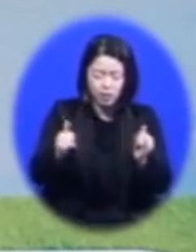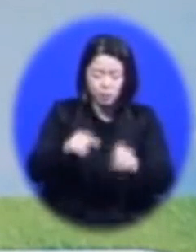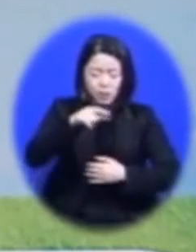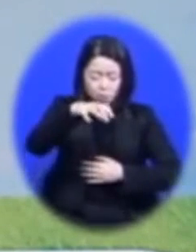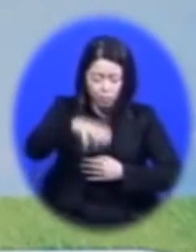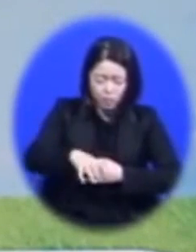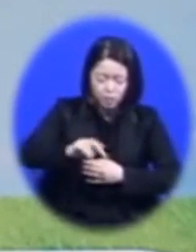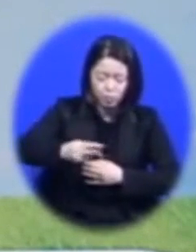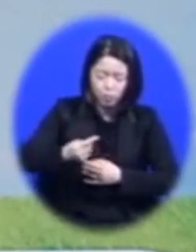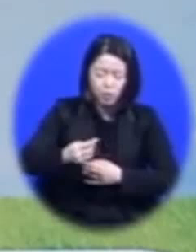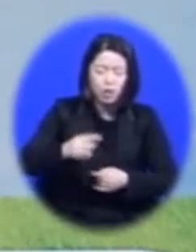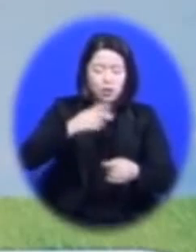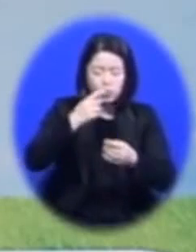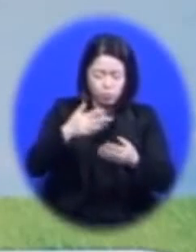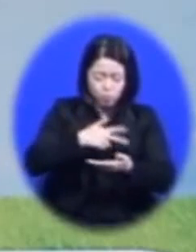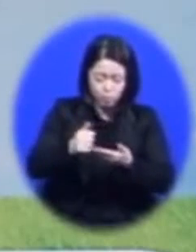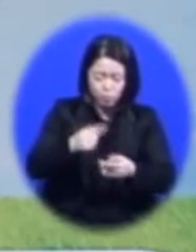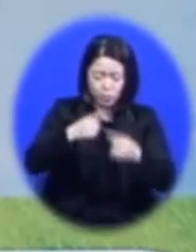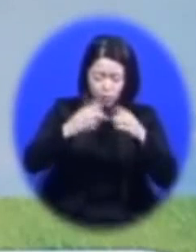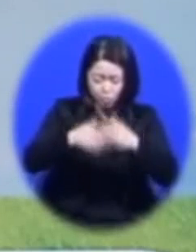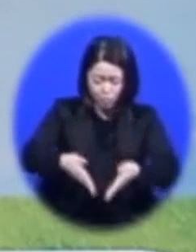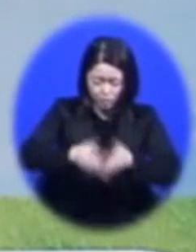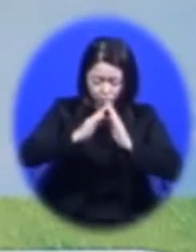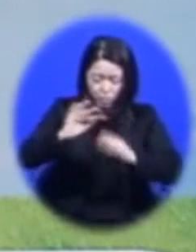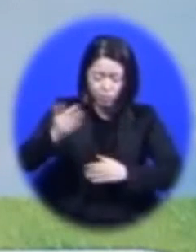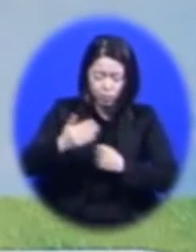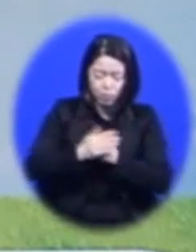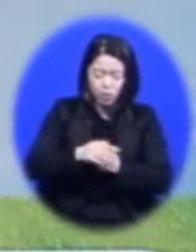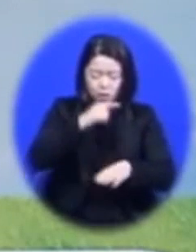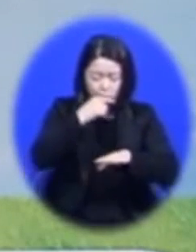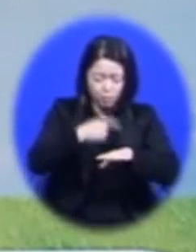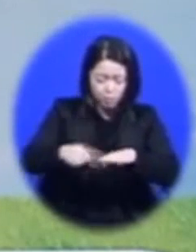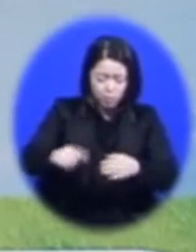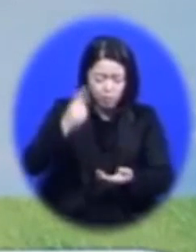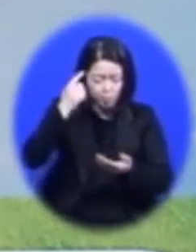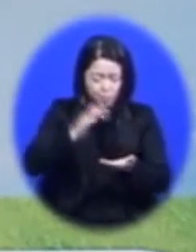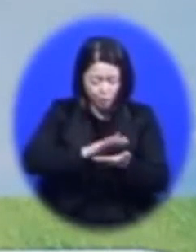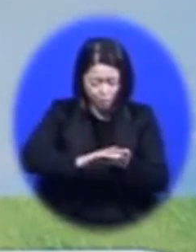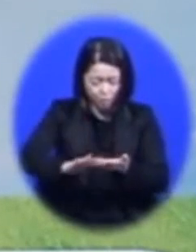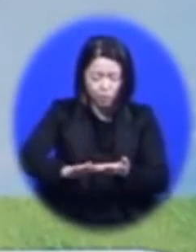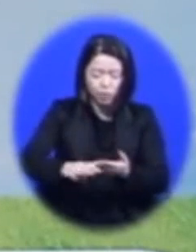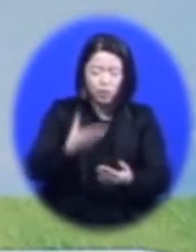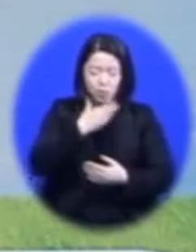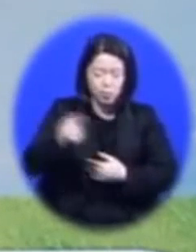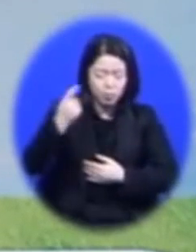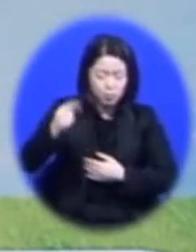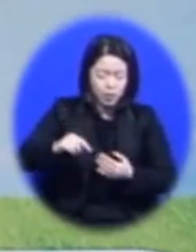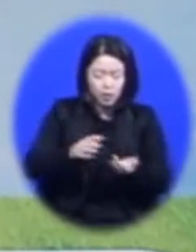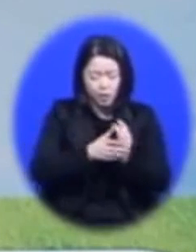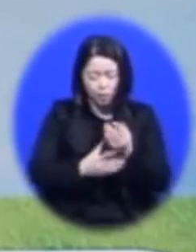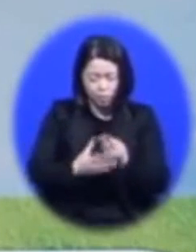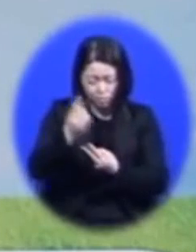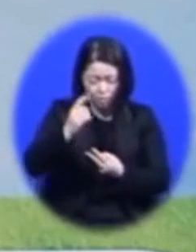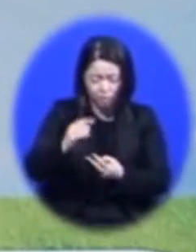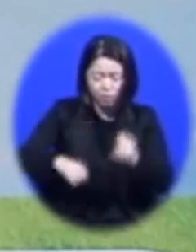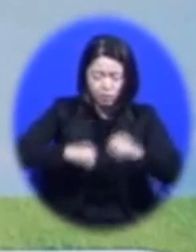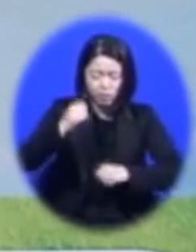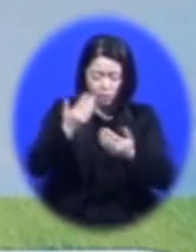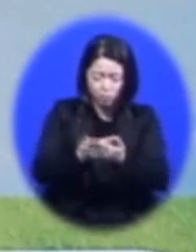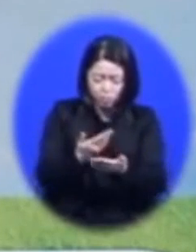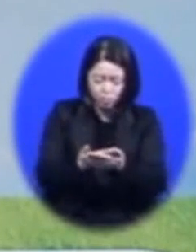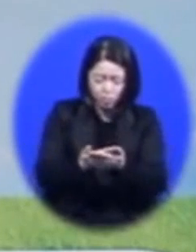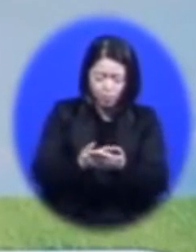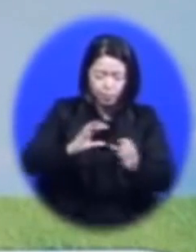그곳에도 주의 교회가 세워지고 민족이 평화롭게 복음 안에 하나가 되는 역사를 주소서. 열방에 나가